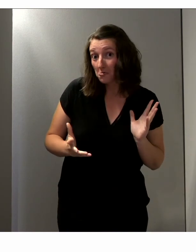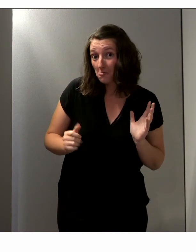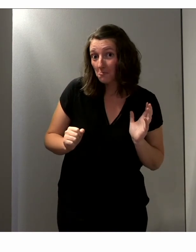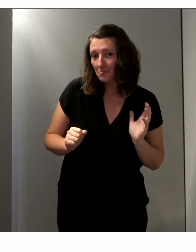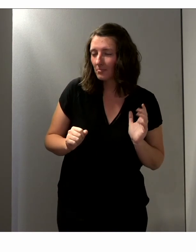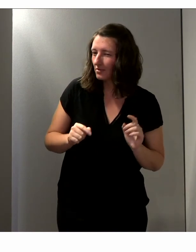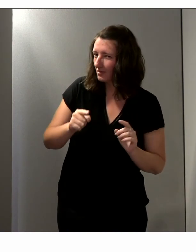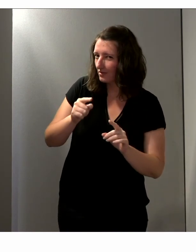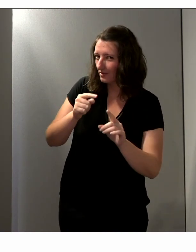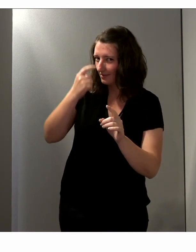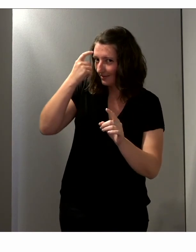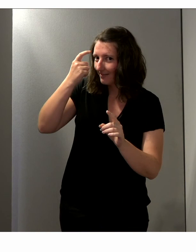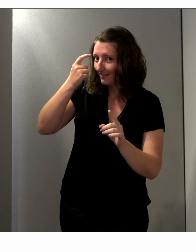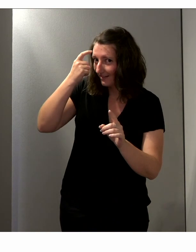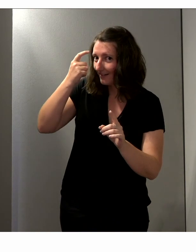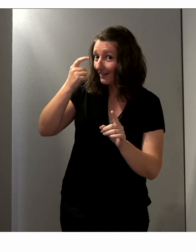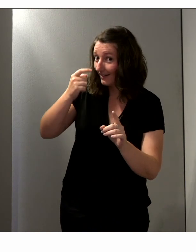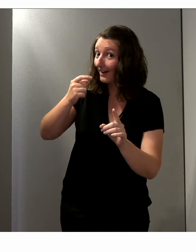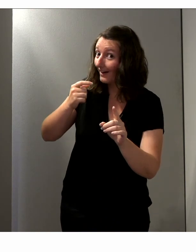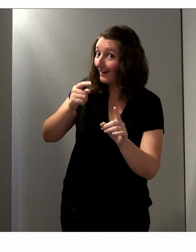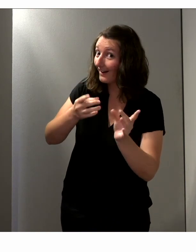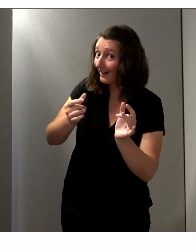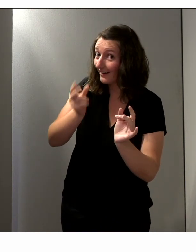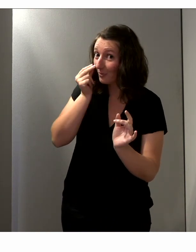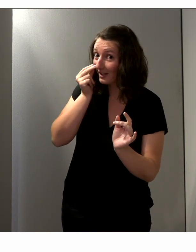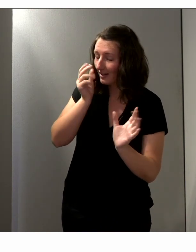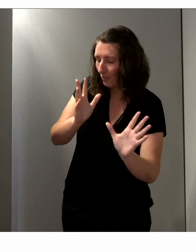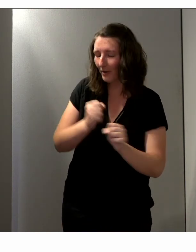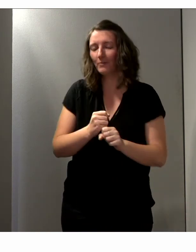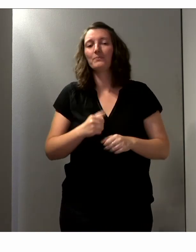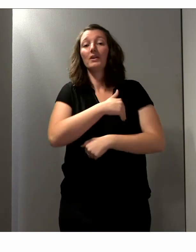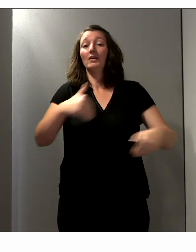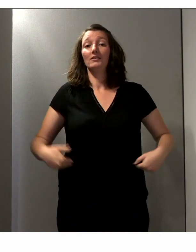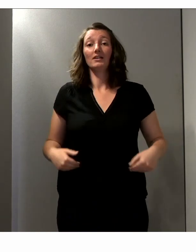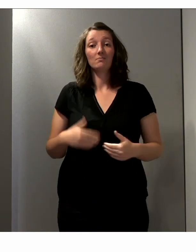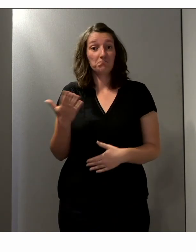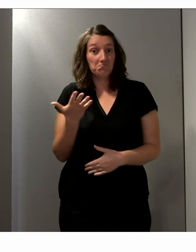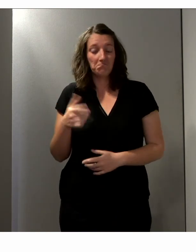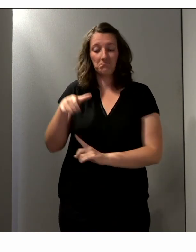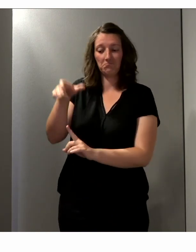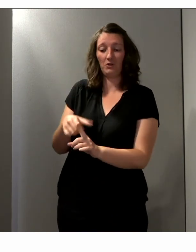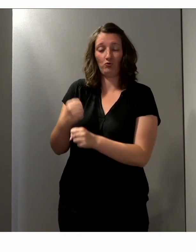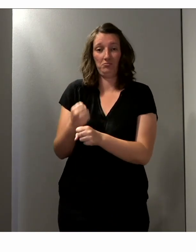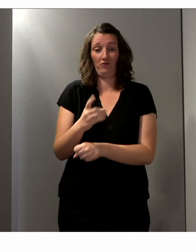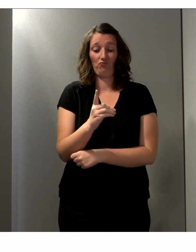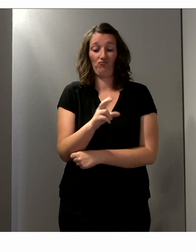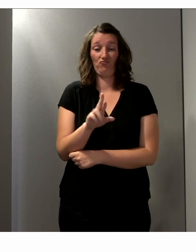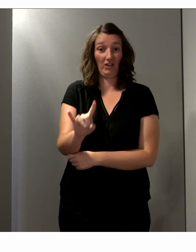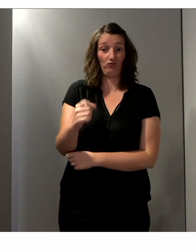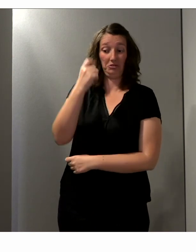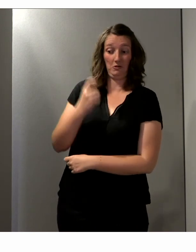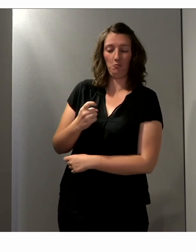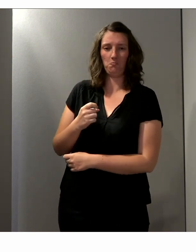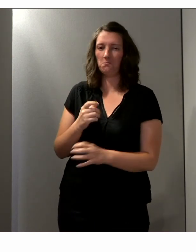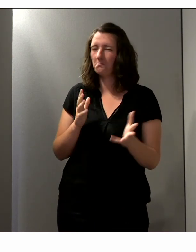Elle est un petit peu plus longue, celle-là, hein, un petit peu plus pointue, hein, effectivement. Et enfin, je terminerai par une question d'un DRH. Alors, je pense qu'il doit y avoir